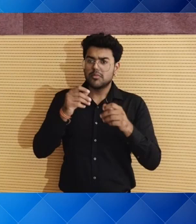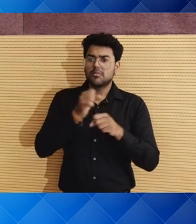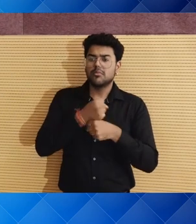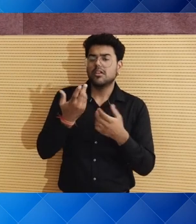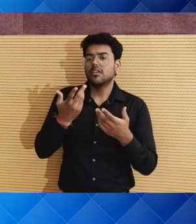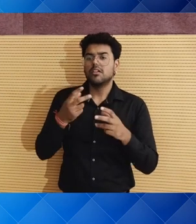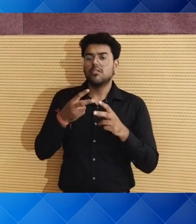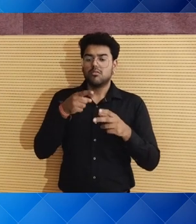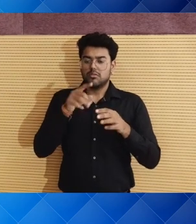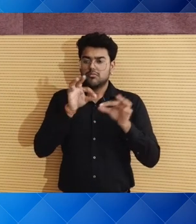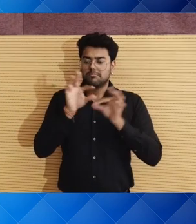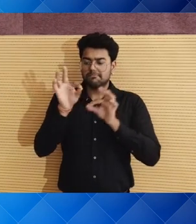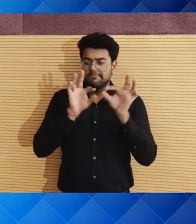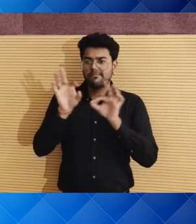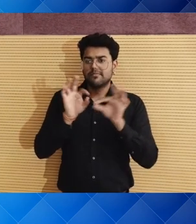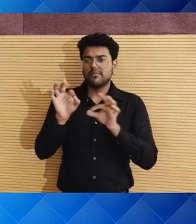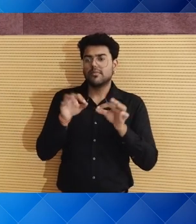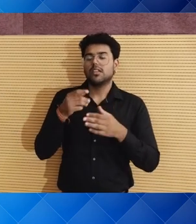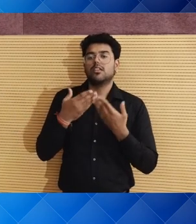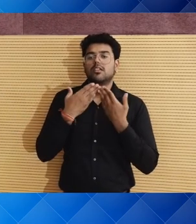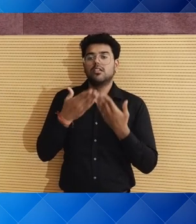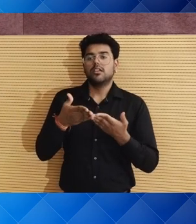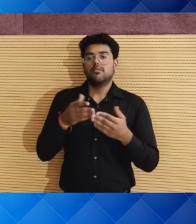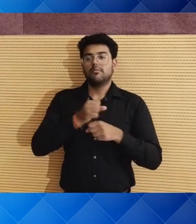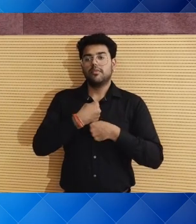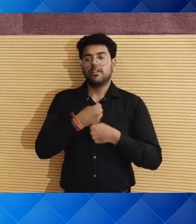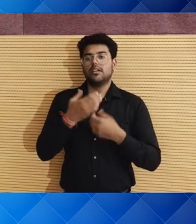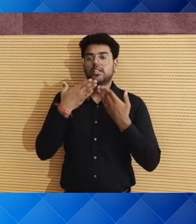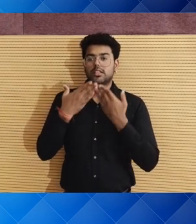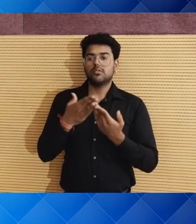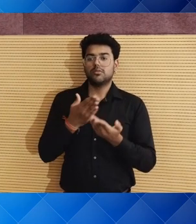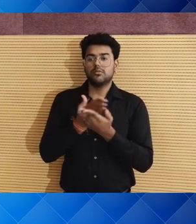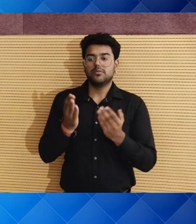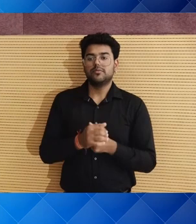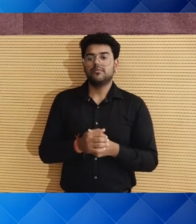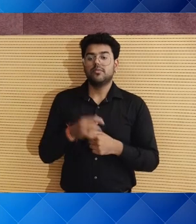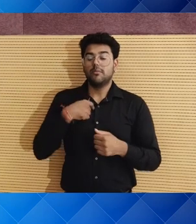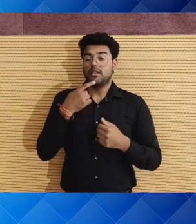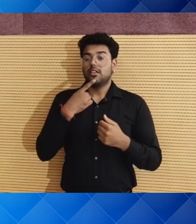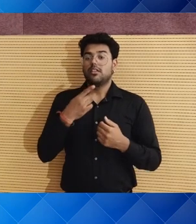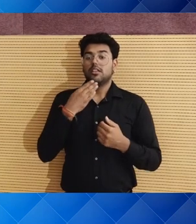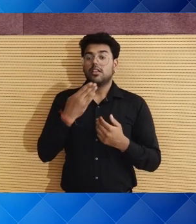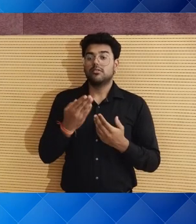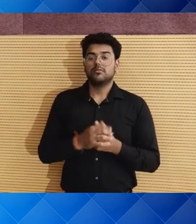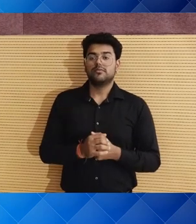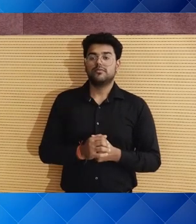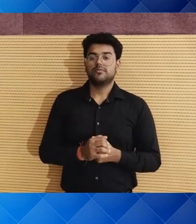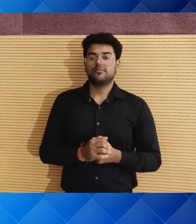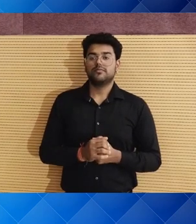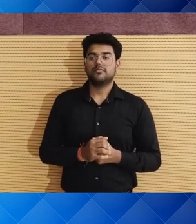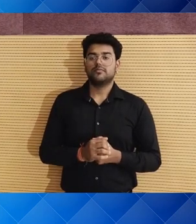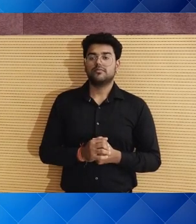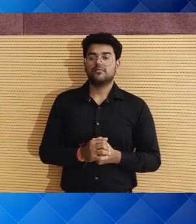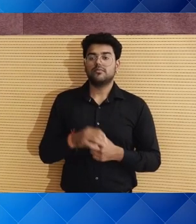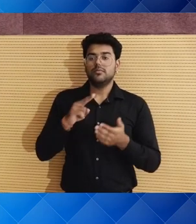से हम उसमें से जो तत्व तो निकाल पाए उससे दस्तावेज तैयार है, उन सबका बहुत बहुत धन्यवाद है। मैं धन्यवाद देता हूँ आप सभी